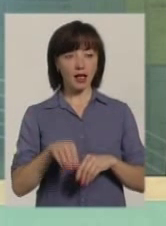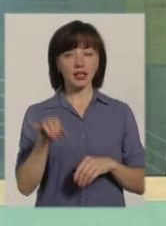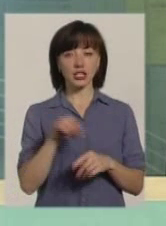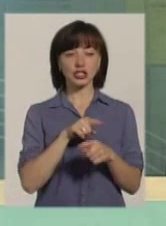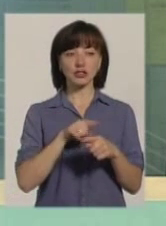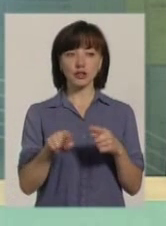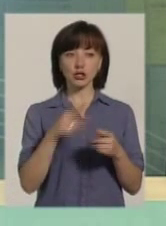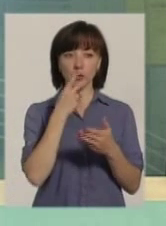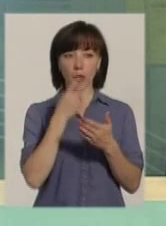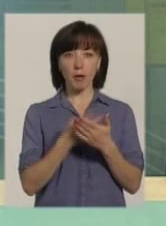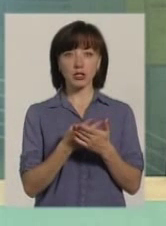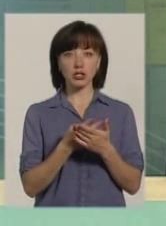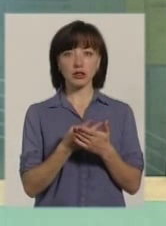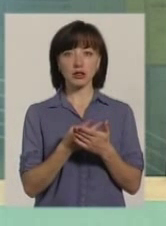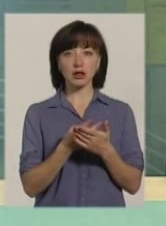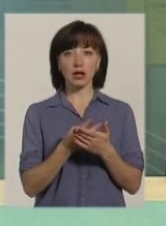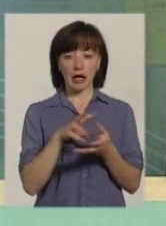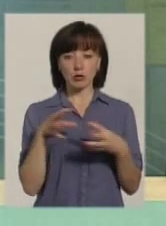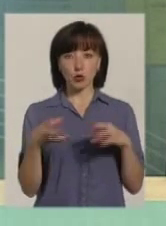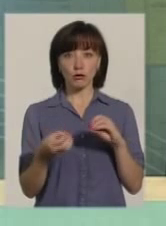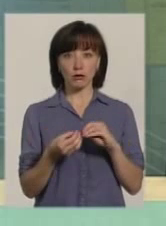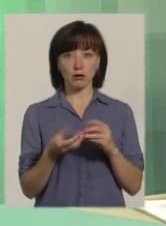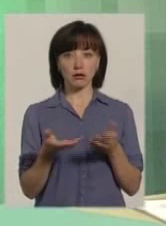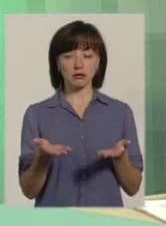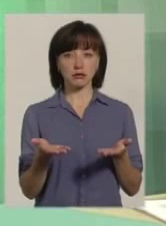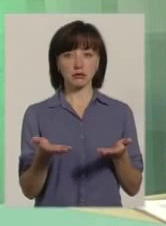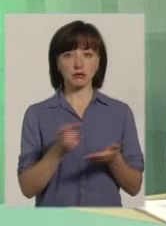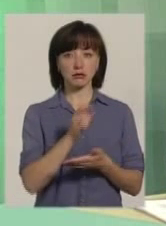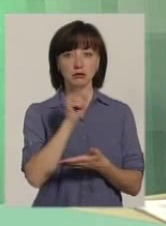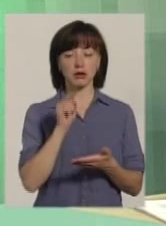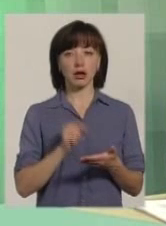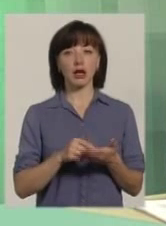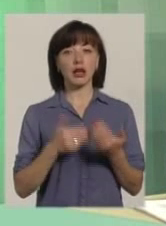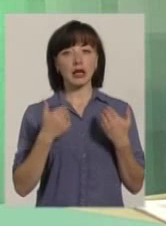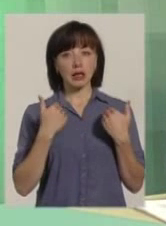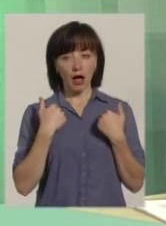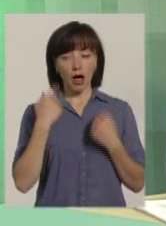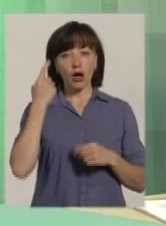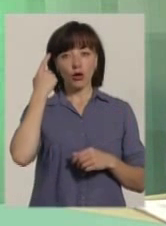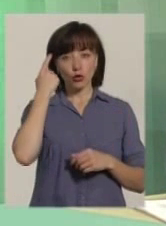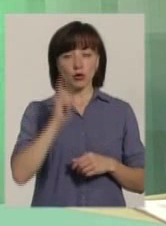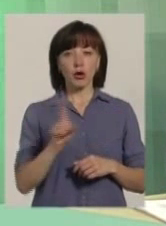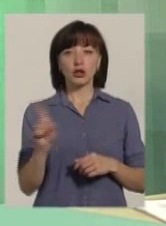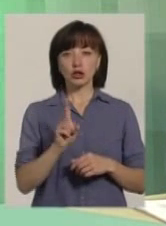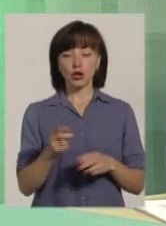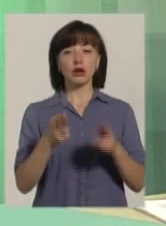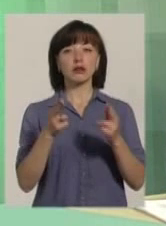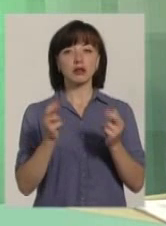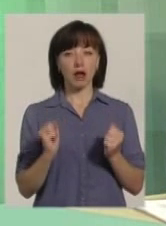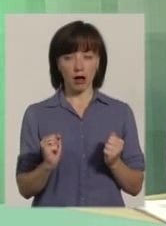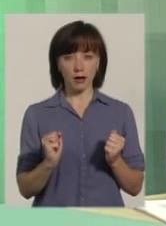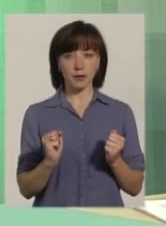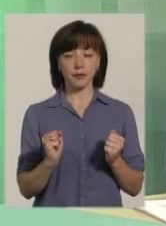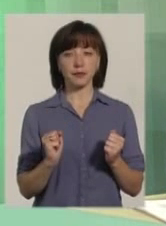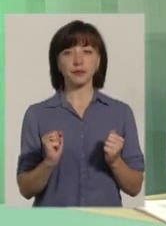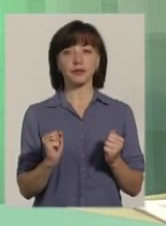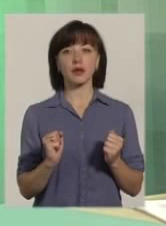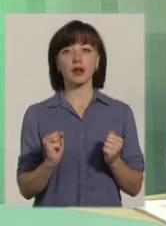швидше побачити ефект від нього? Я думаю, що в певній мірі так. Буде тим, хто